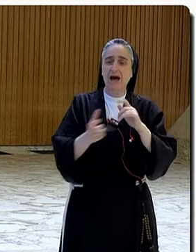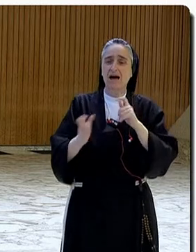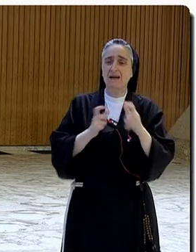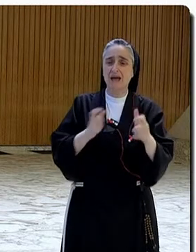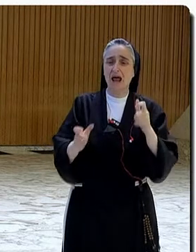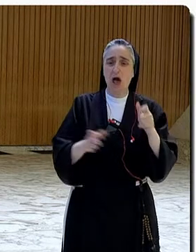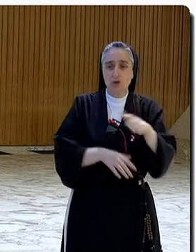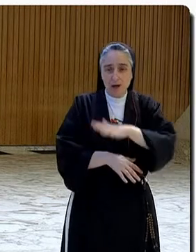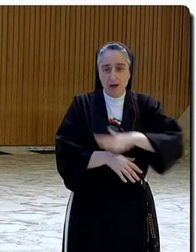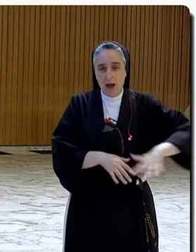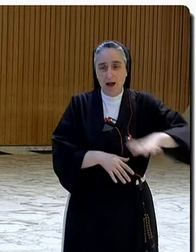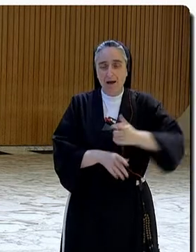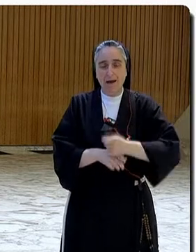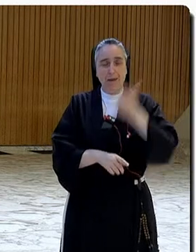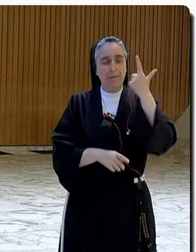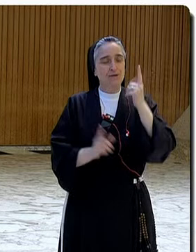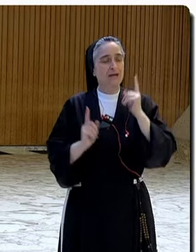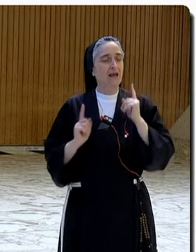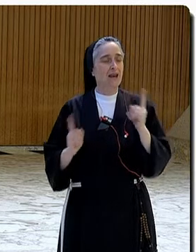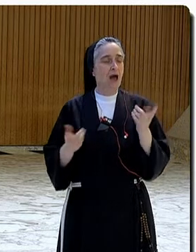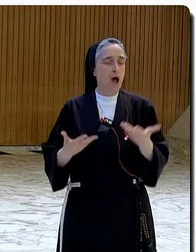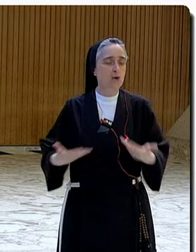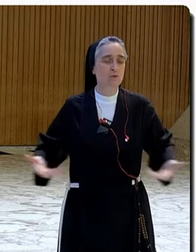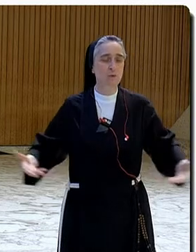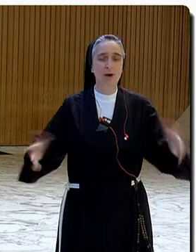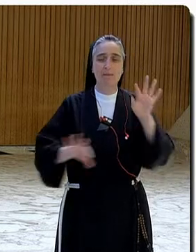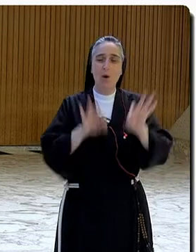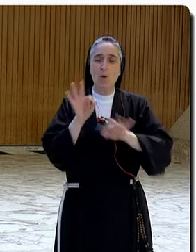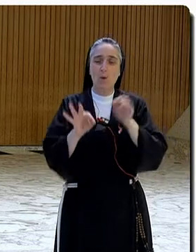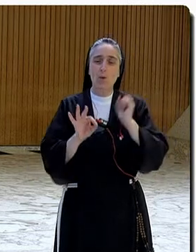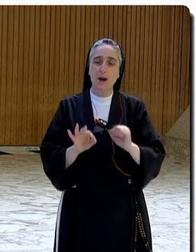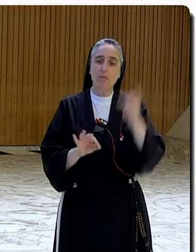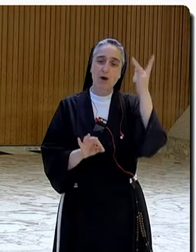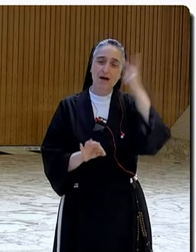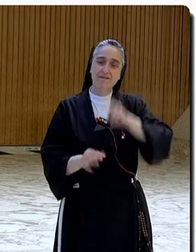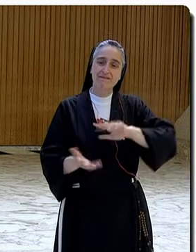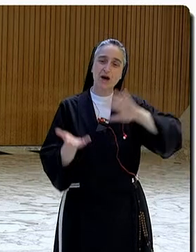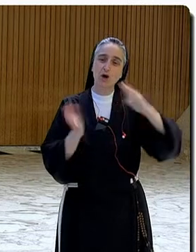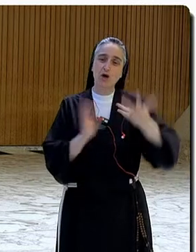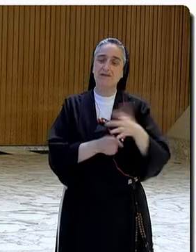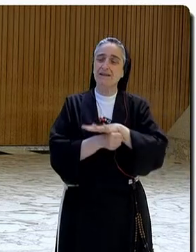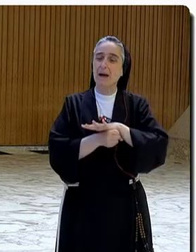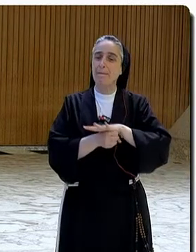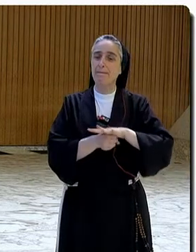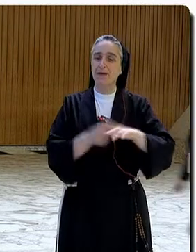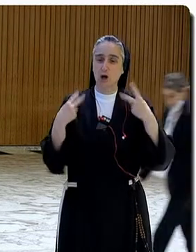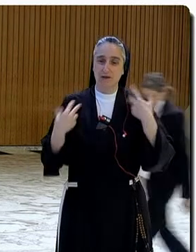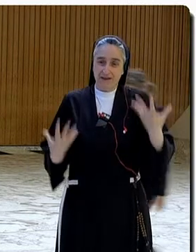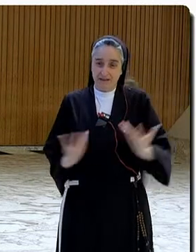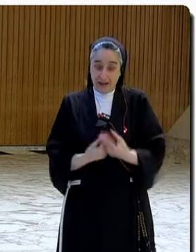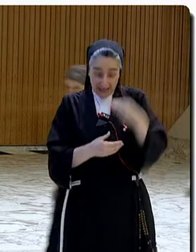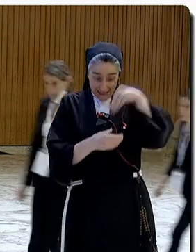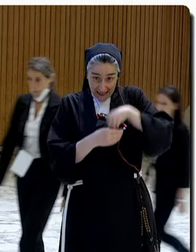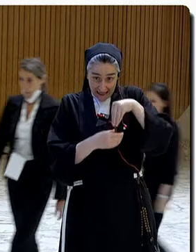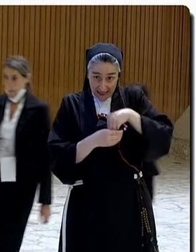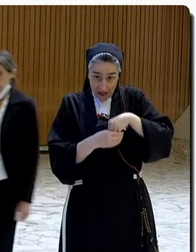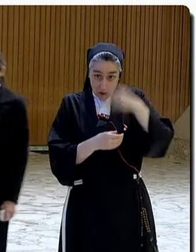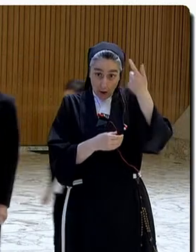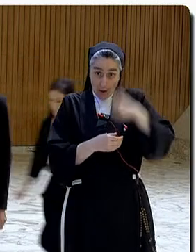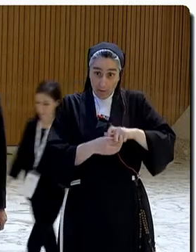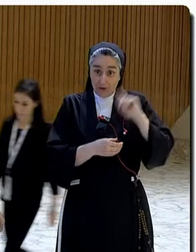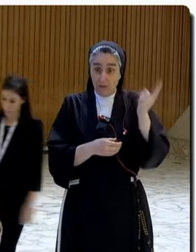come luogo privilegiato e naturale in cui la cura può essere veramente e pienamente vissuta. Perché questo